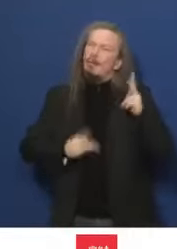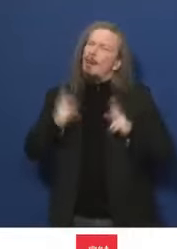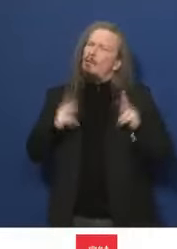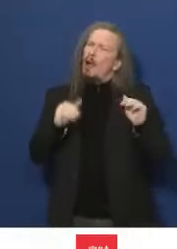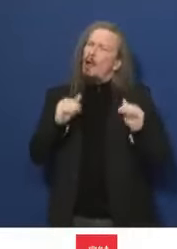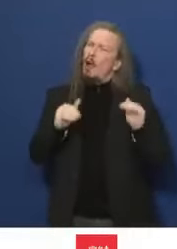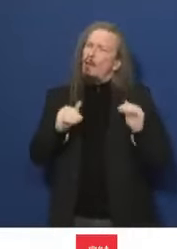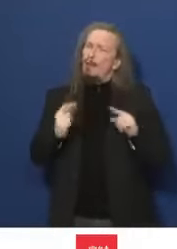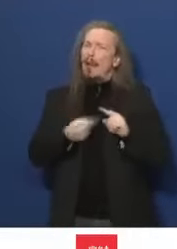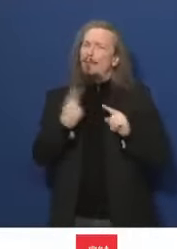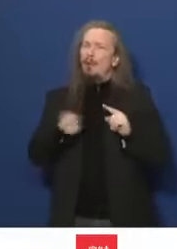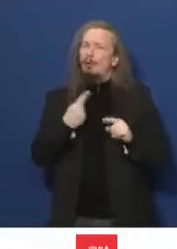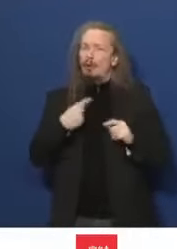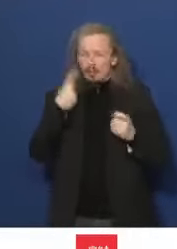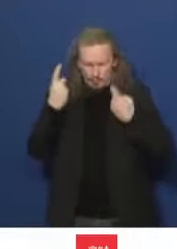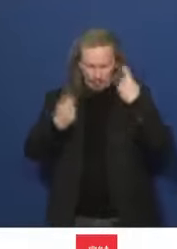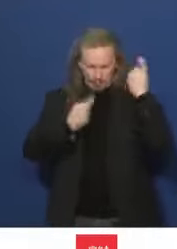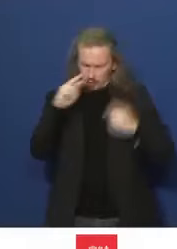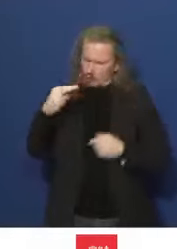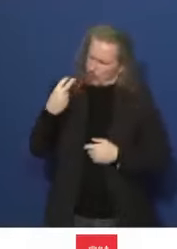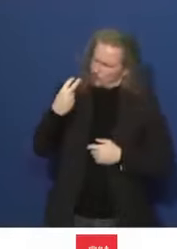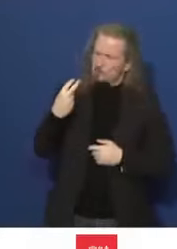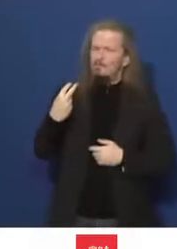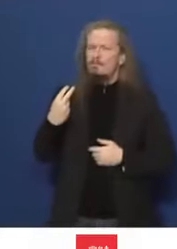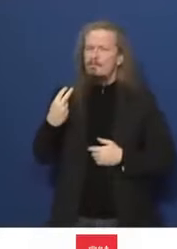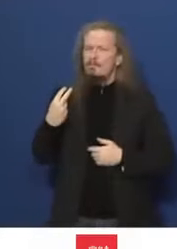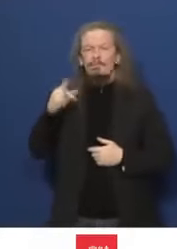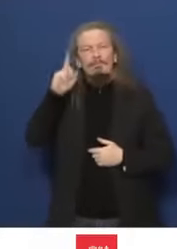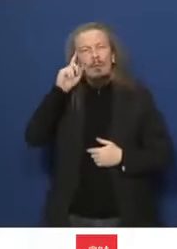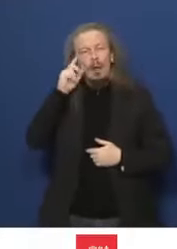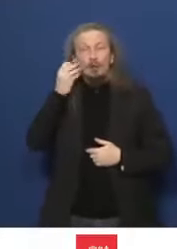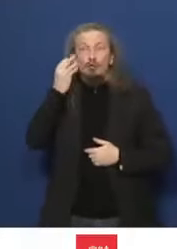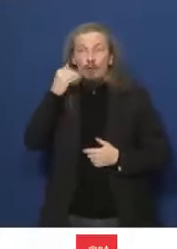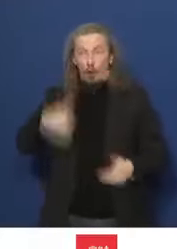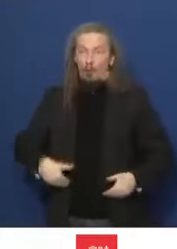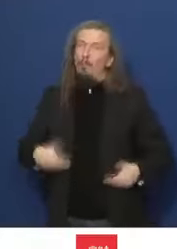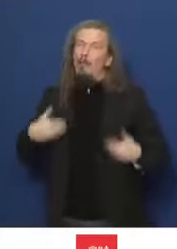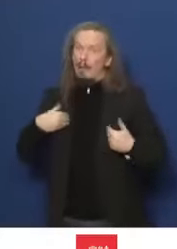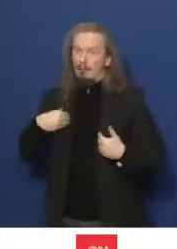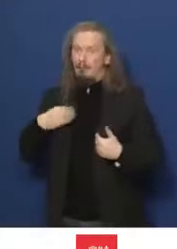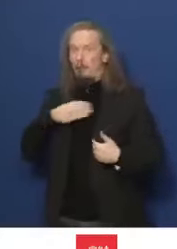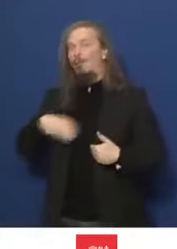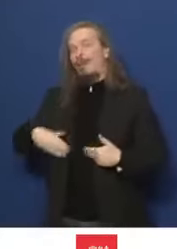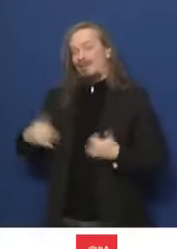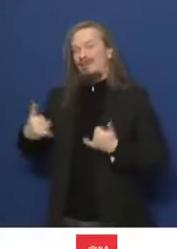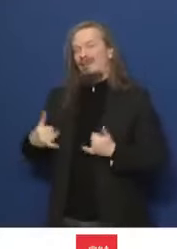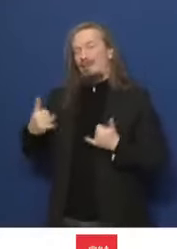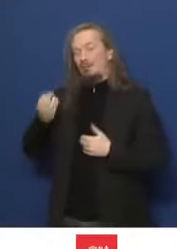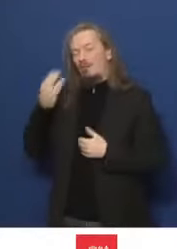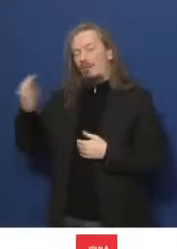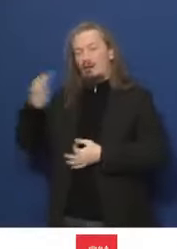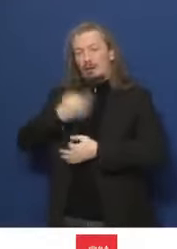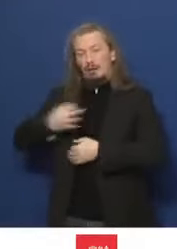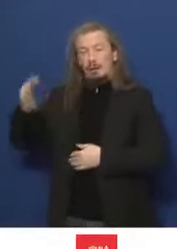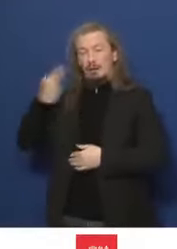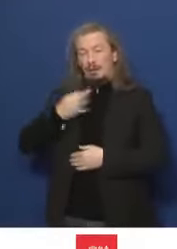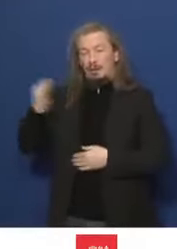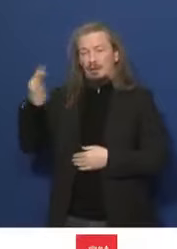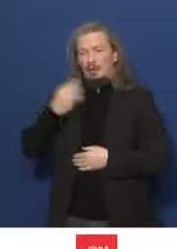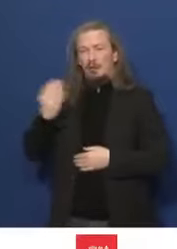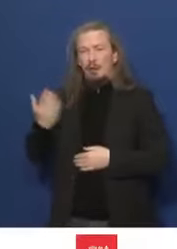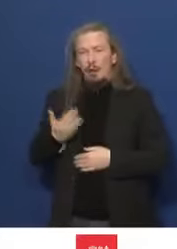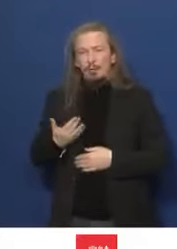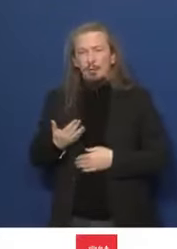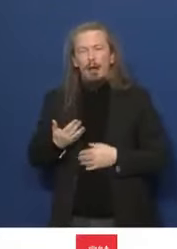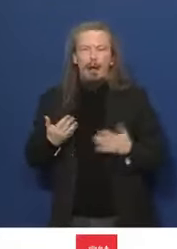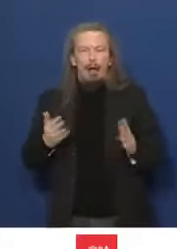se regarder, parce que combien de fois ai-je entendu Madame le maire dire les quelques